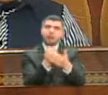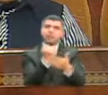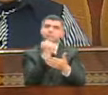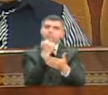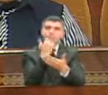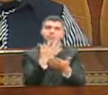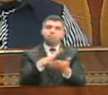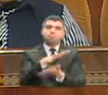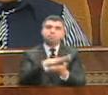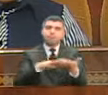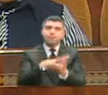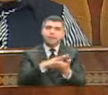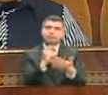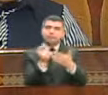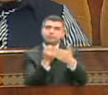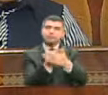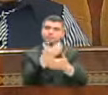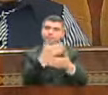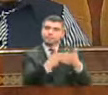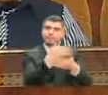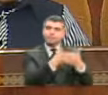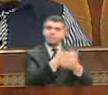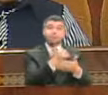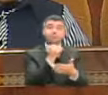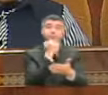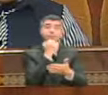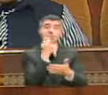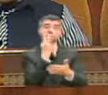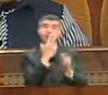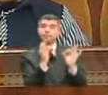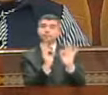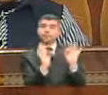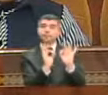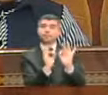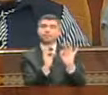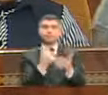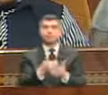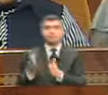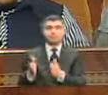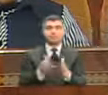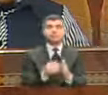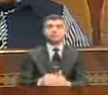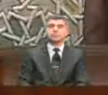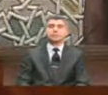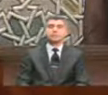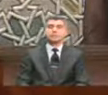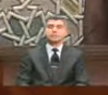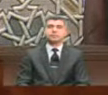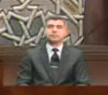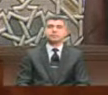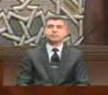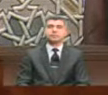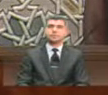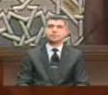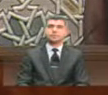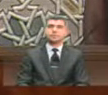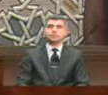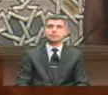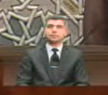من اكبر الاهداف في البرنامج الحكومي وهو تحسين اداء الاداره. وشكرا. شكرا سيدة النائبة المحترمة. تفضل سيد الوزير الجواب.